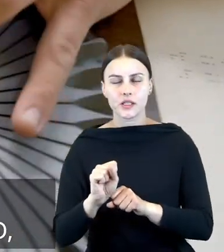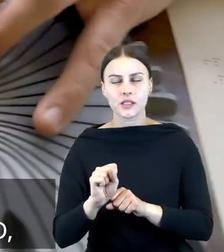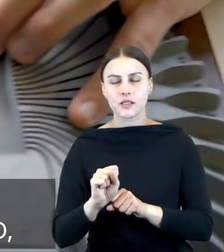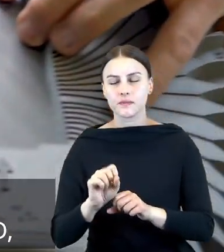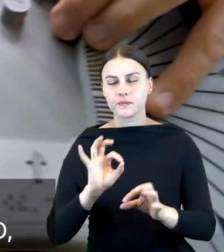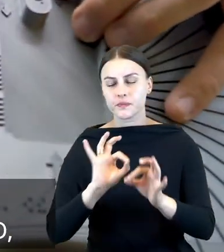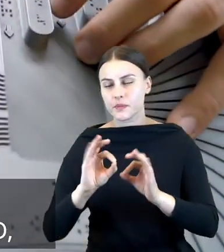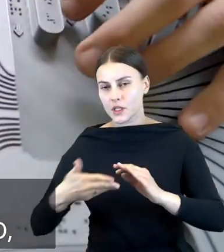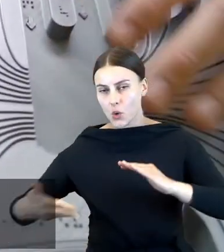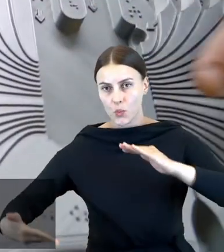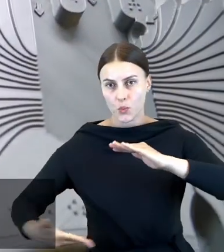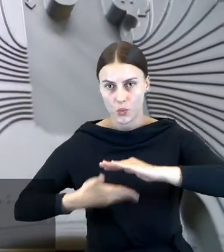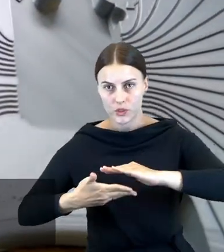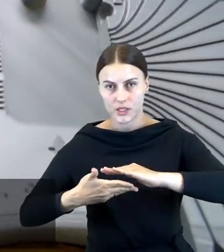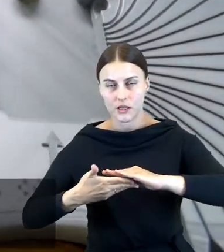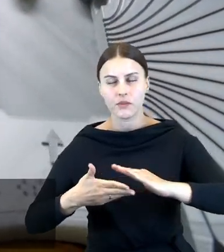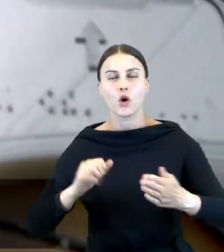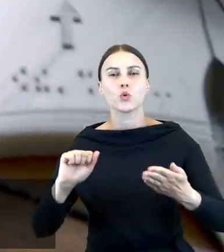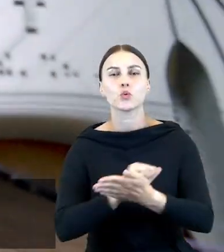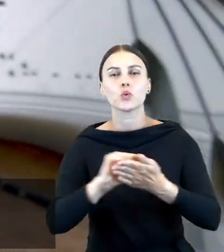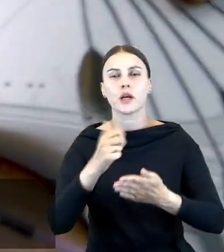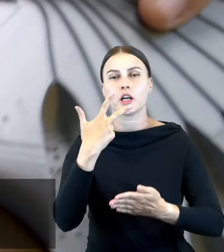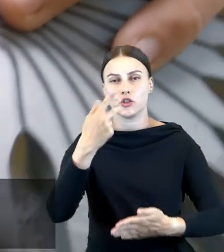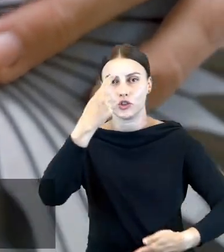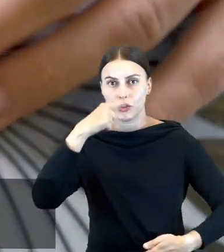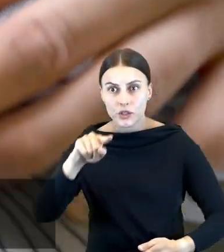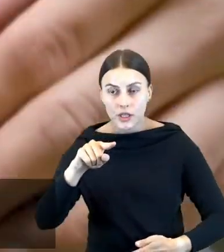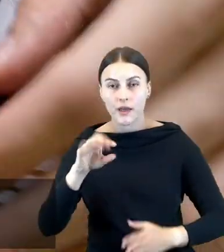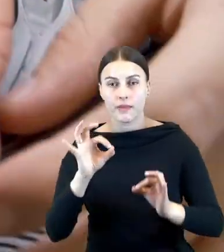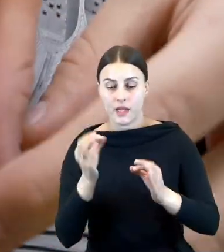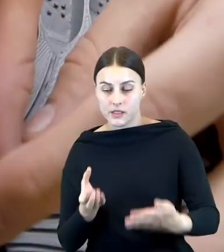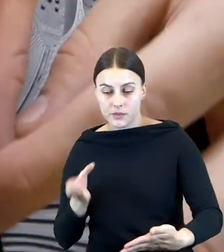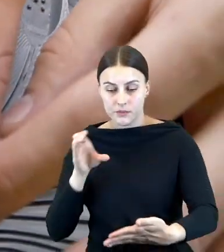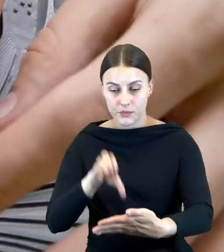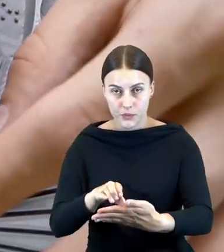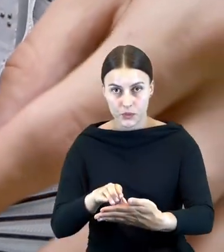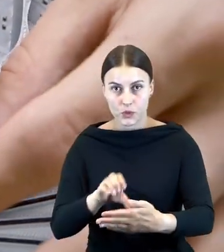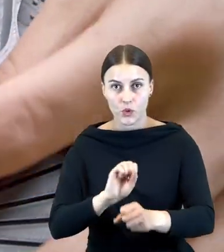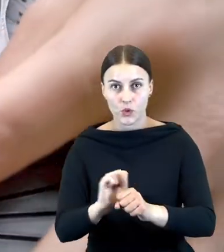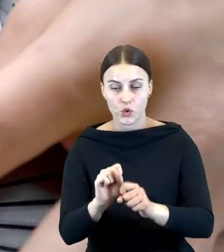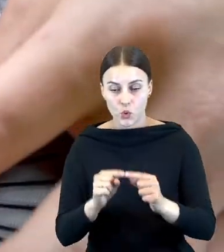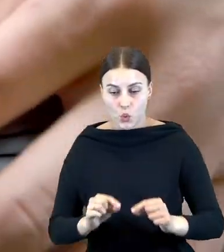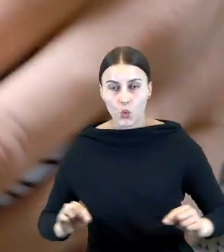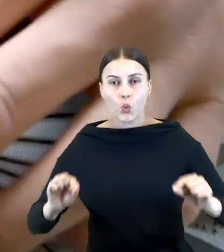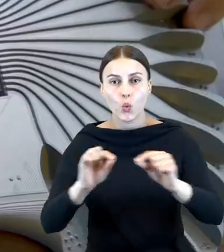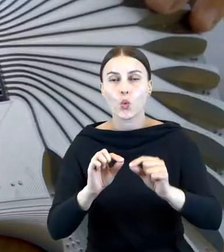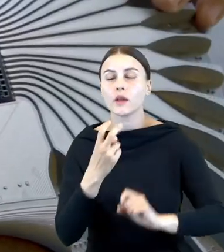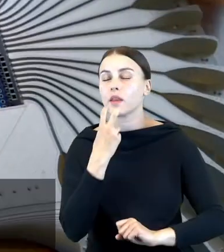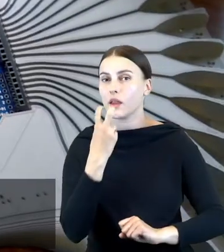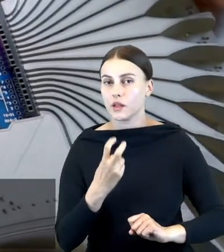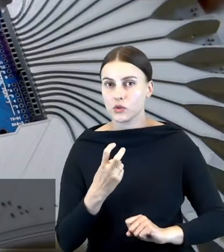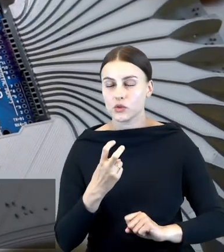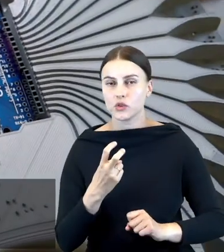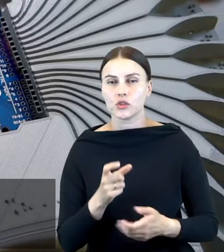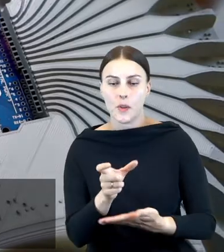mam podstawkę wydrukowaną na drukarce 3D. W której umieszczę układ elektroniczny, płytkę.